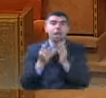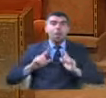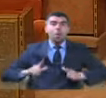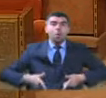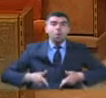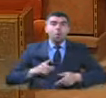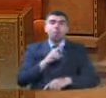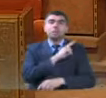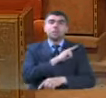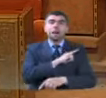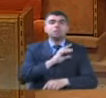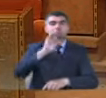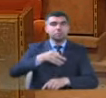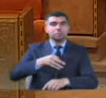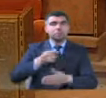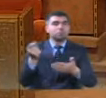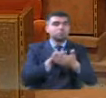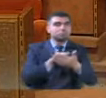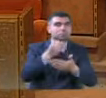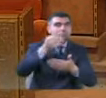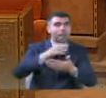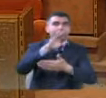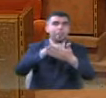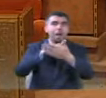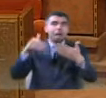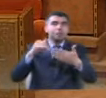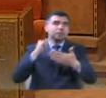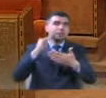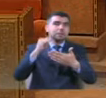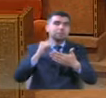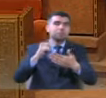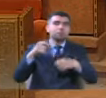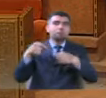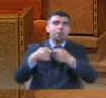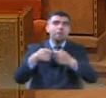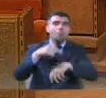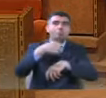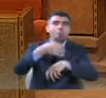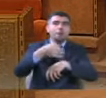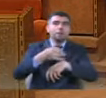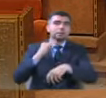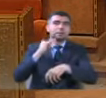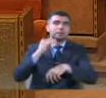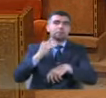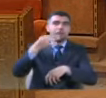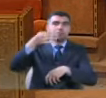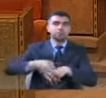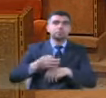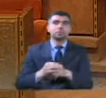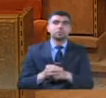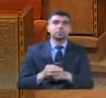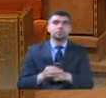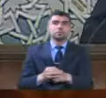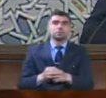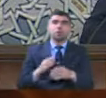الوزير ويقولون السيد الوزير لقد أتممنا برامجنا، ماذا نعمل الآن؟ التعليم وقعت فيه